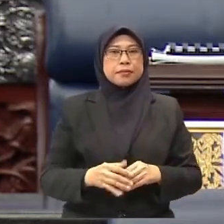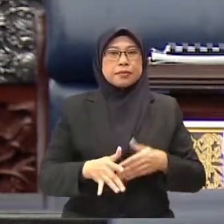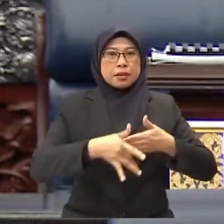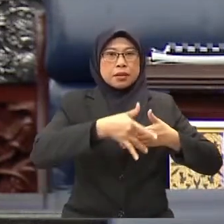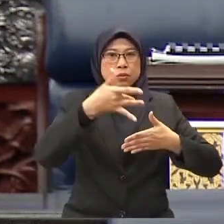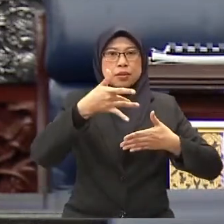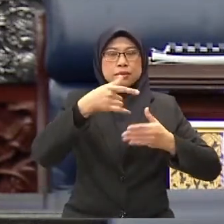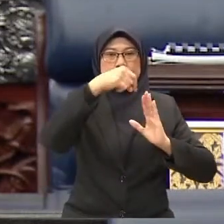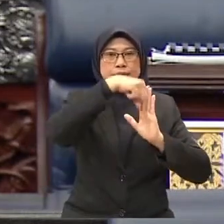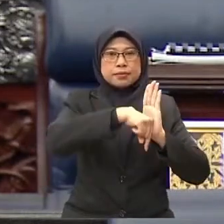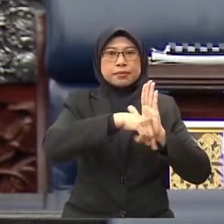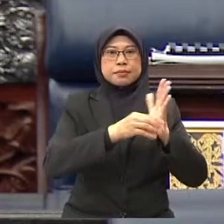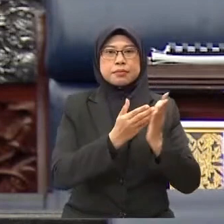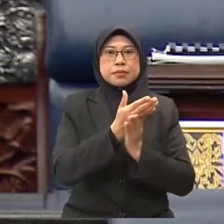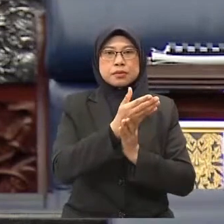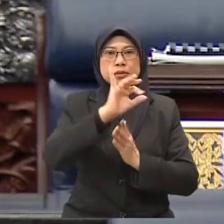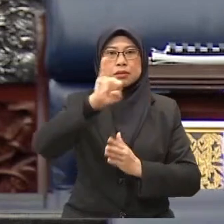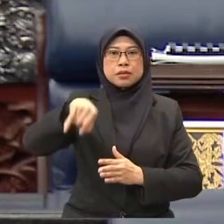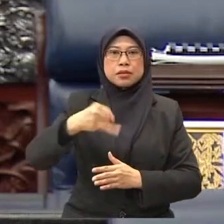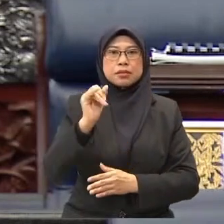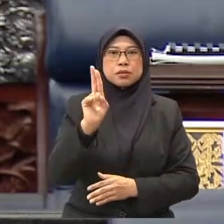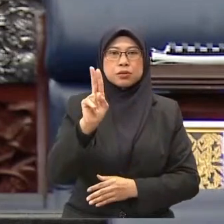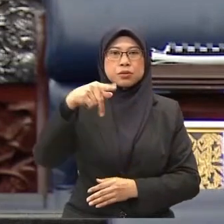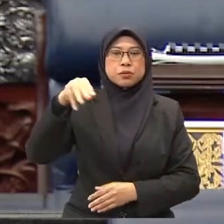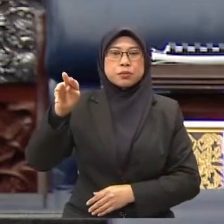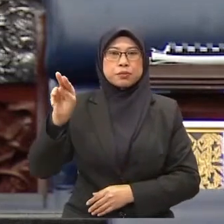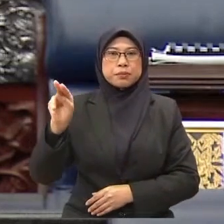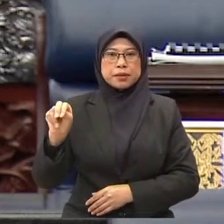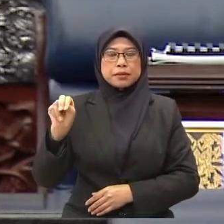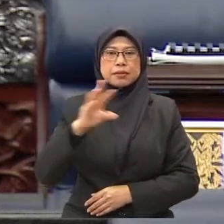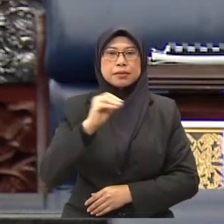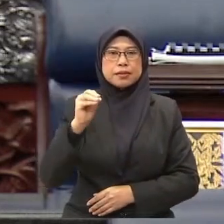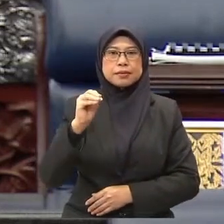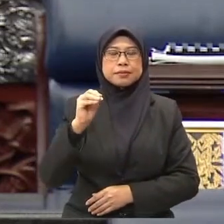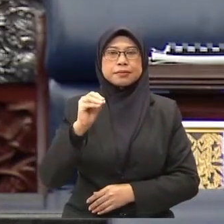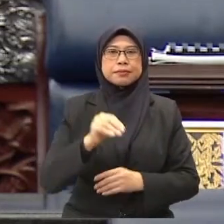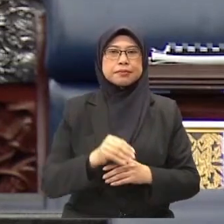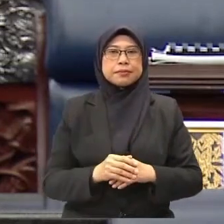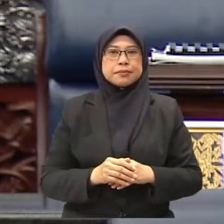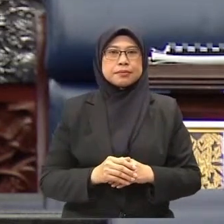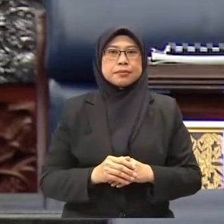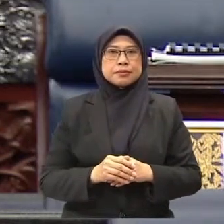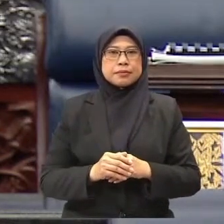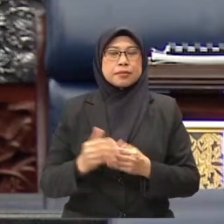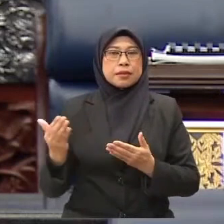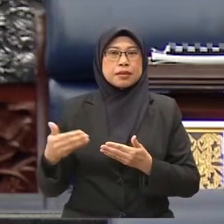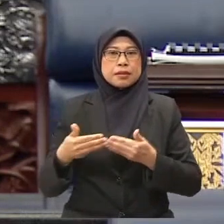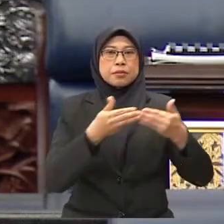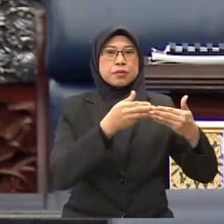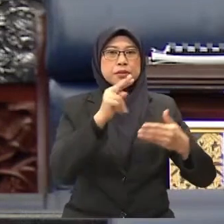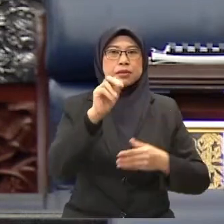awalnya secara dalaman melalui JUPEM dan kemudiannya diangkat oleh NADMA